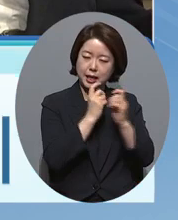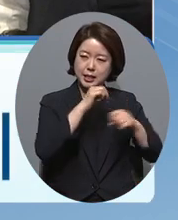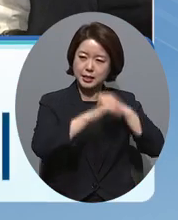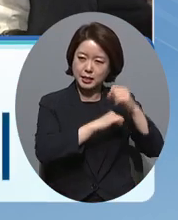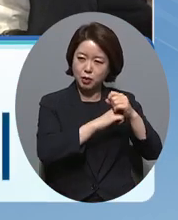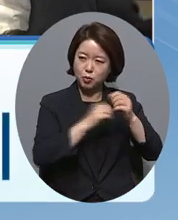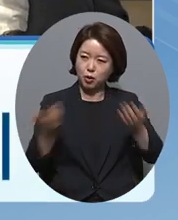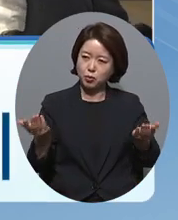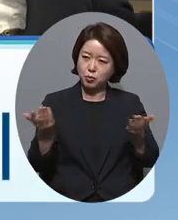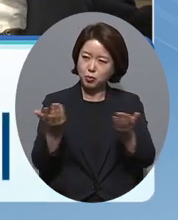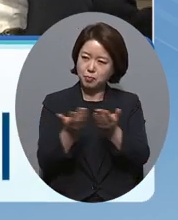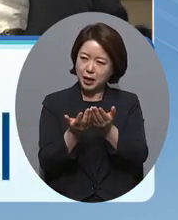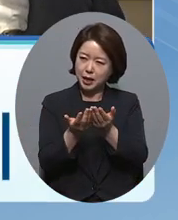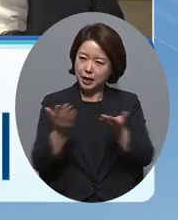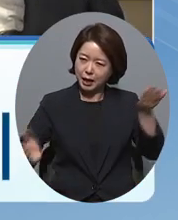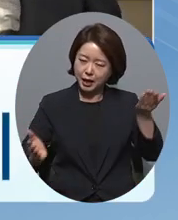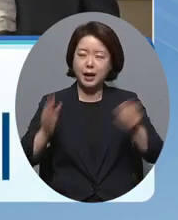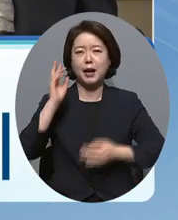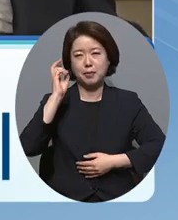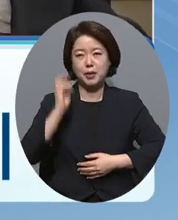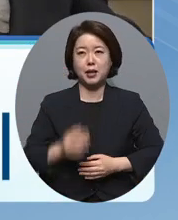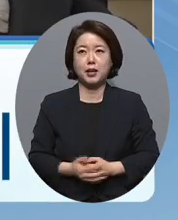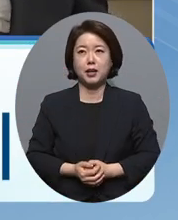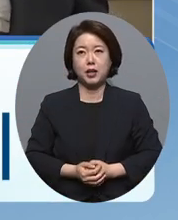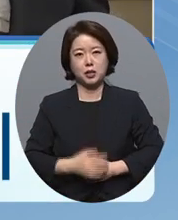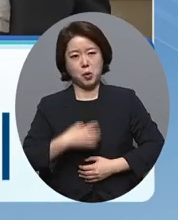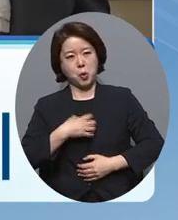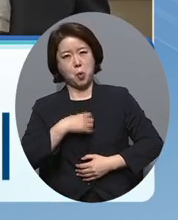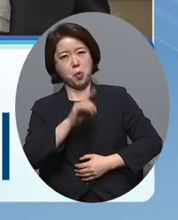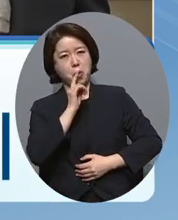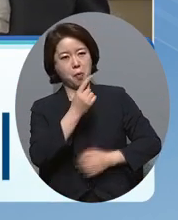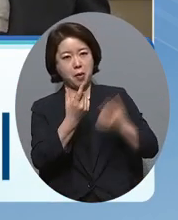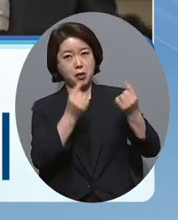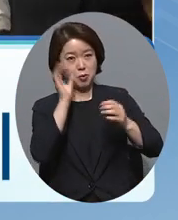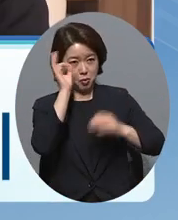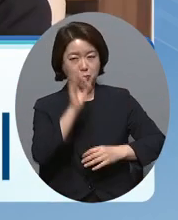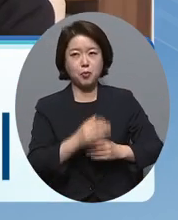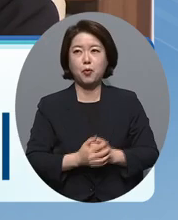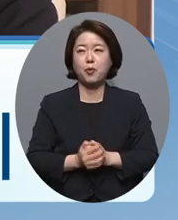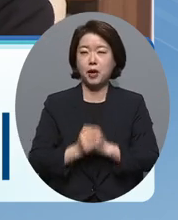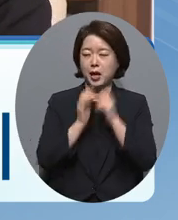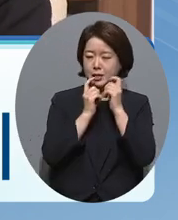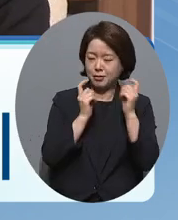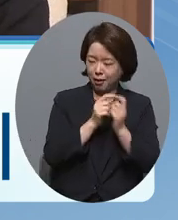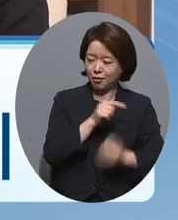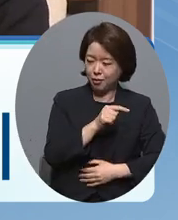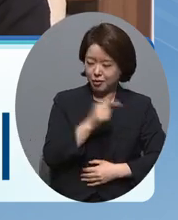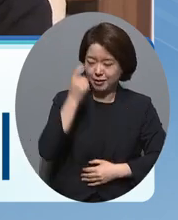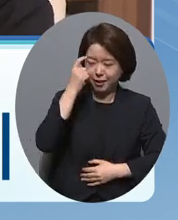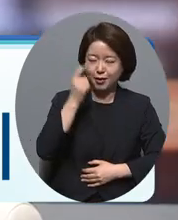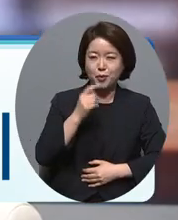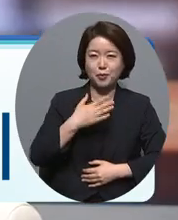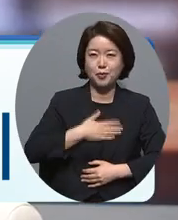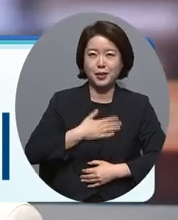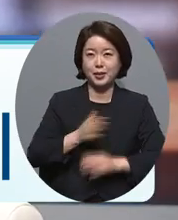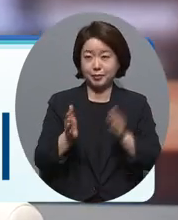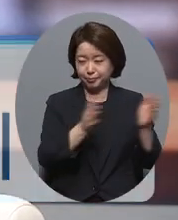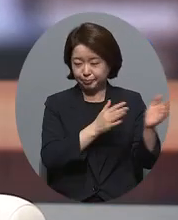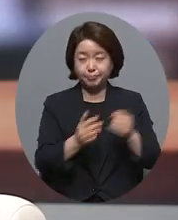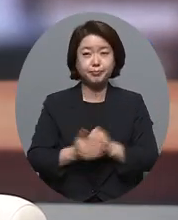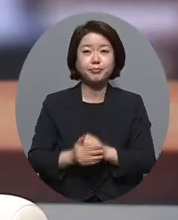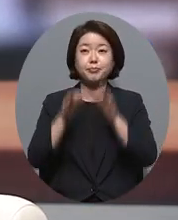있었던게 아닌가 싶습니다 알겠습니다 아 꼭 위험한 주장처럼 보이는데 개인의 주장으로 이해를 하겠습니다 자